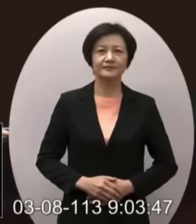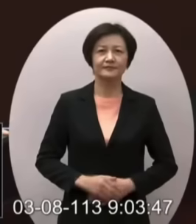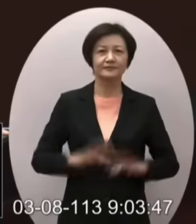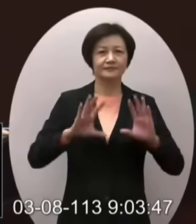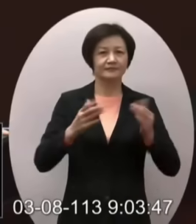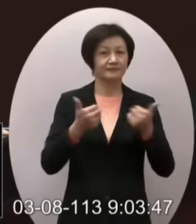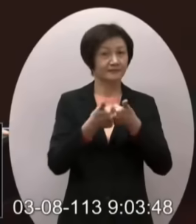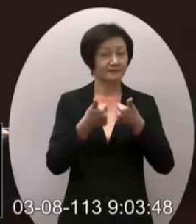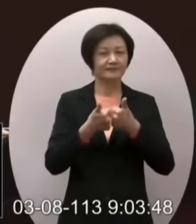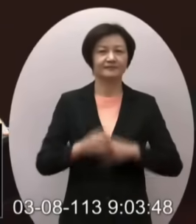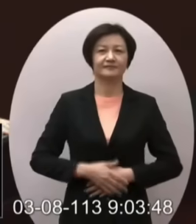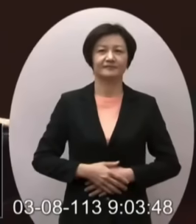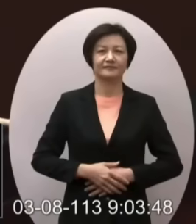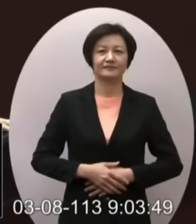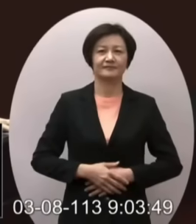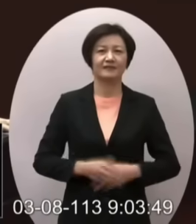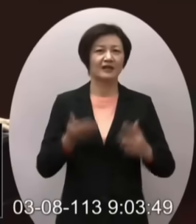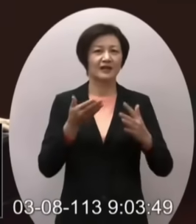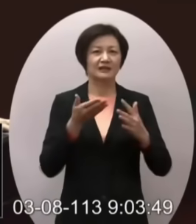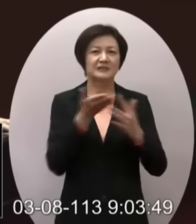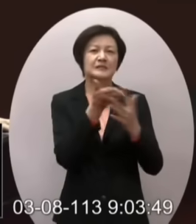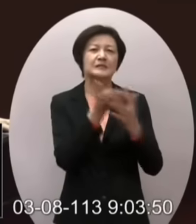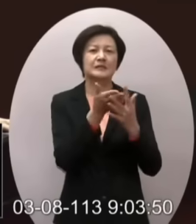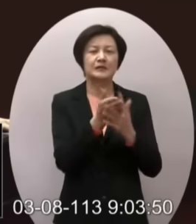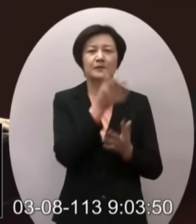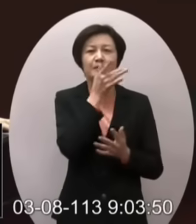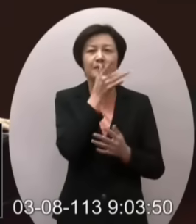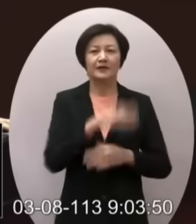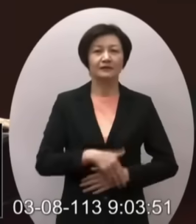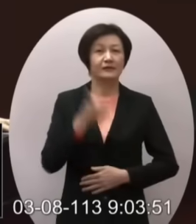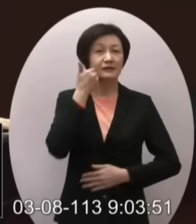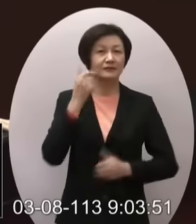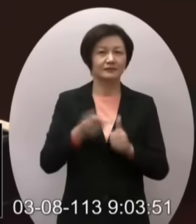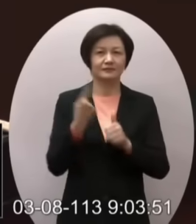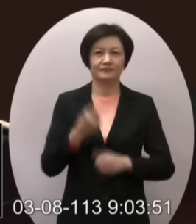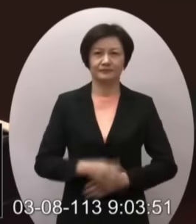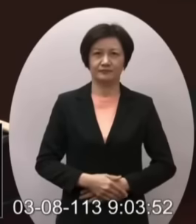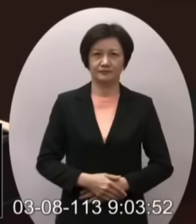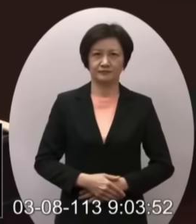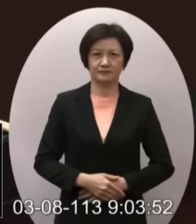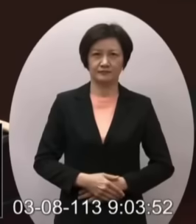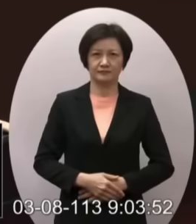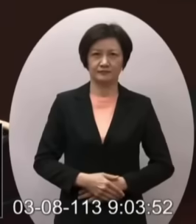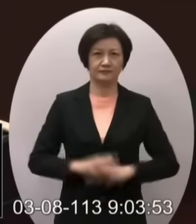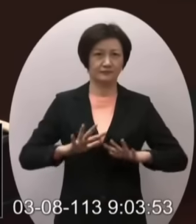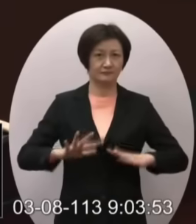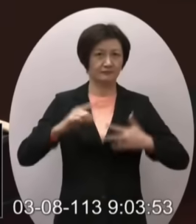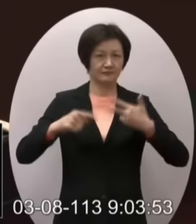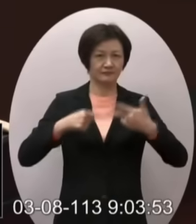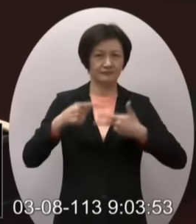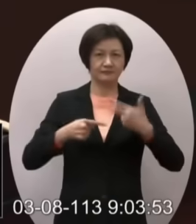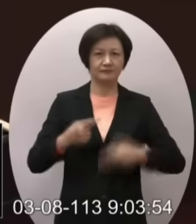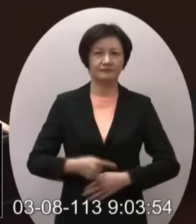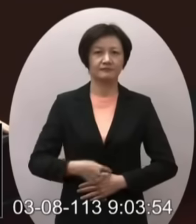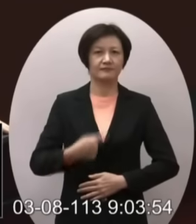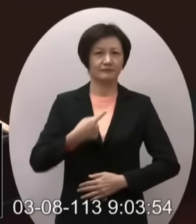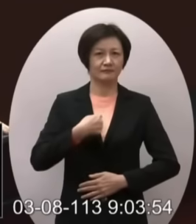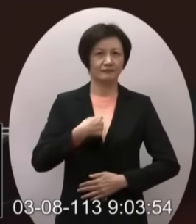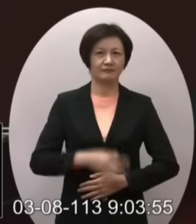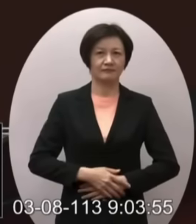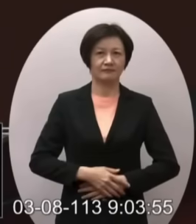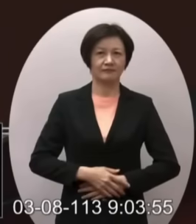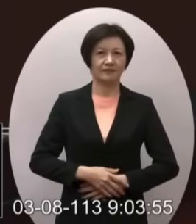国会插画王，看谁是冠军。这个礼拜，我进行